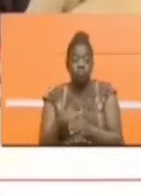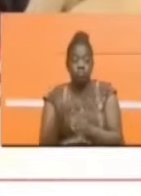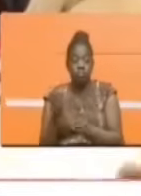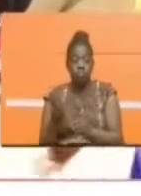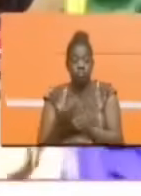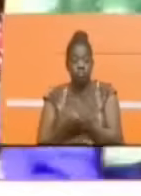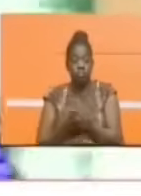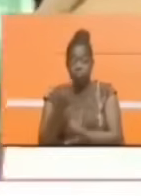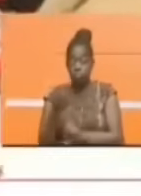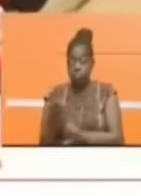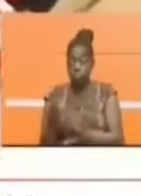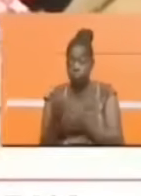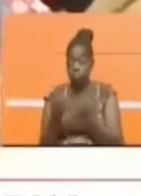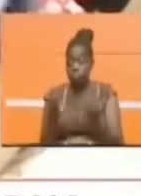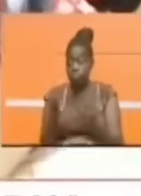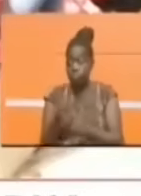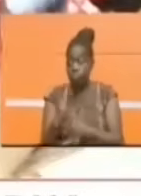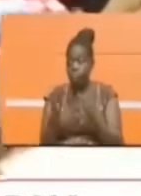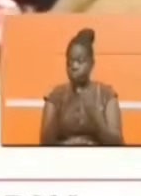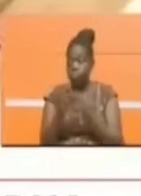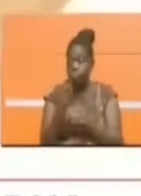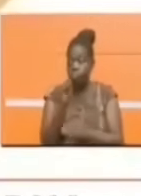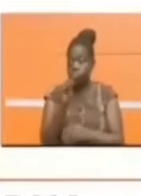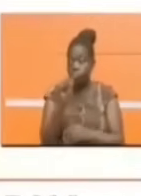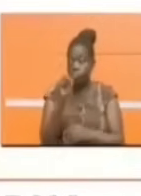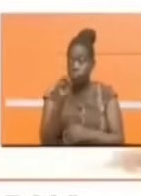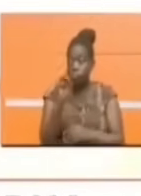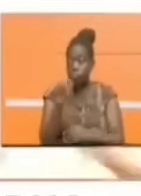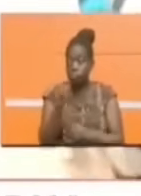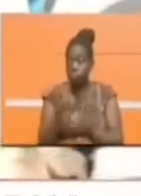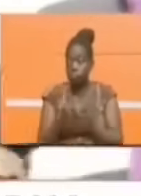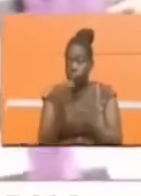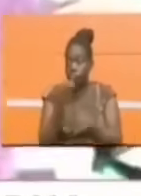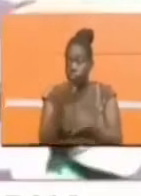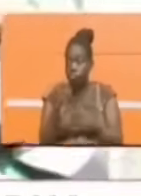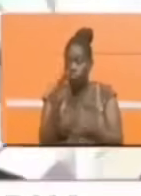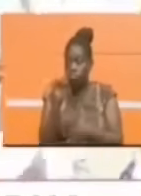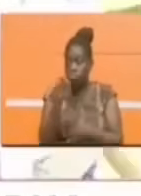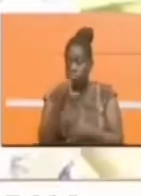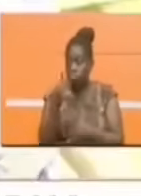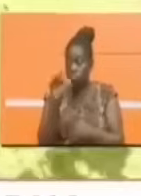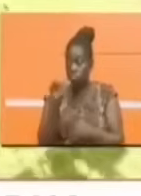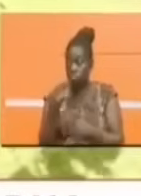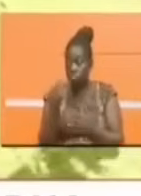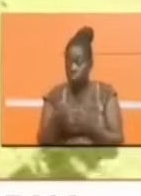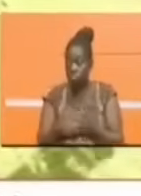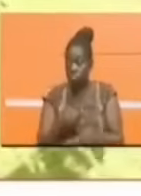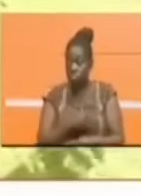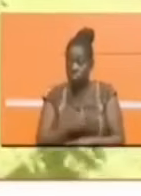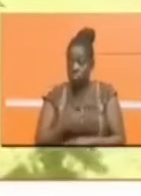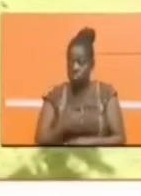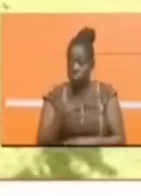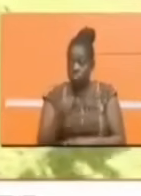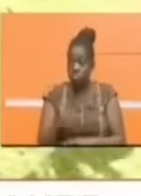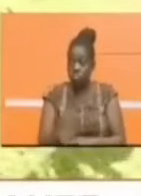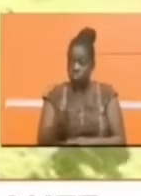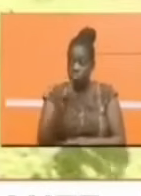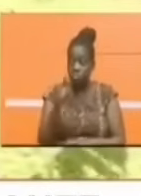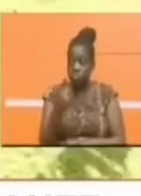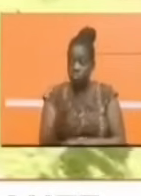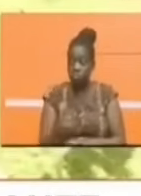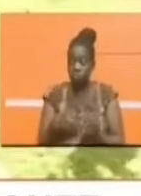gabo abana bana basangira maganda mata nga bakulemedwa twaire moli bagamye nti nyabo Evelyn Gwenjongo yasoka ndira